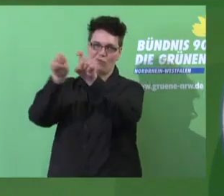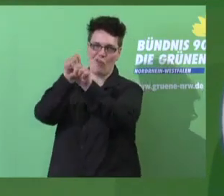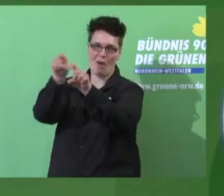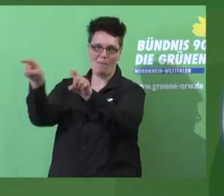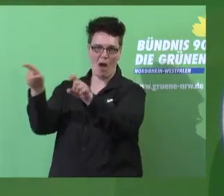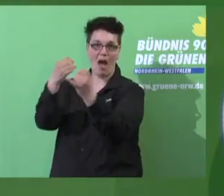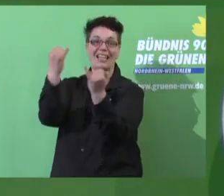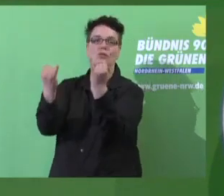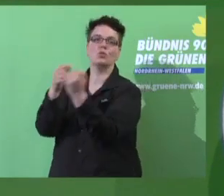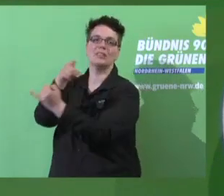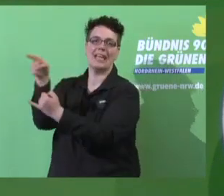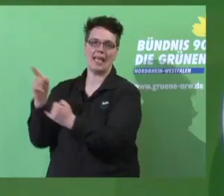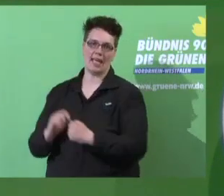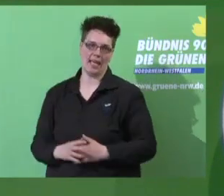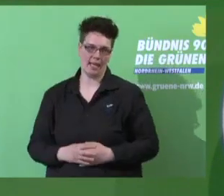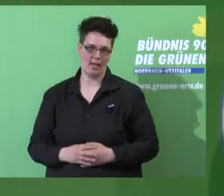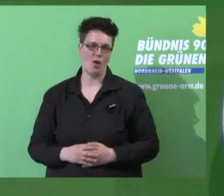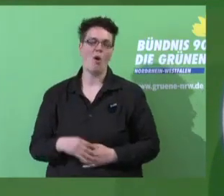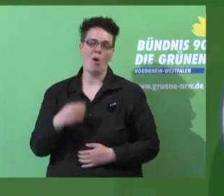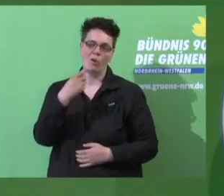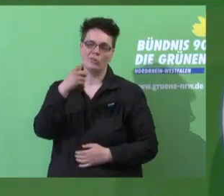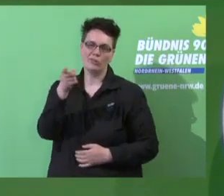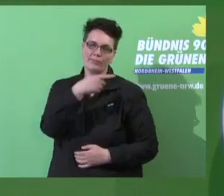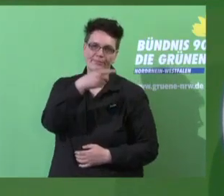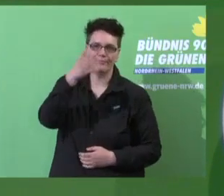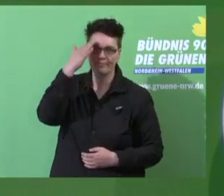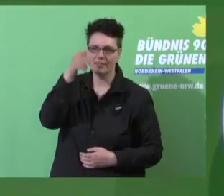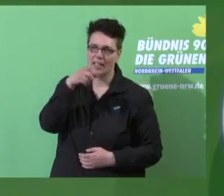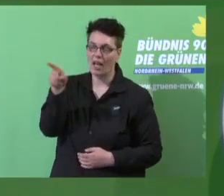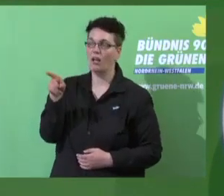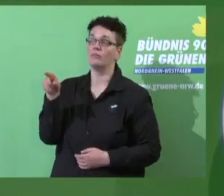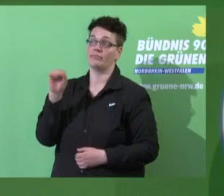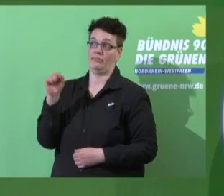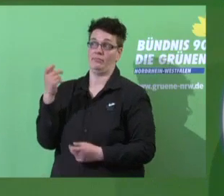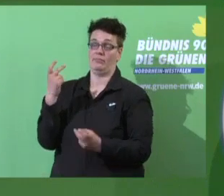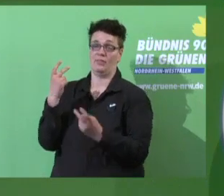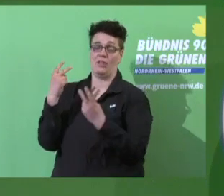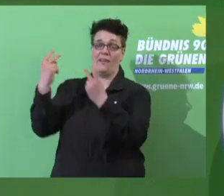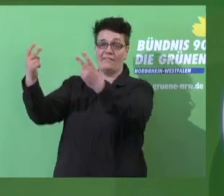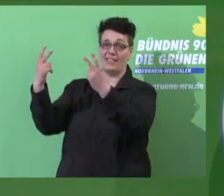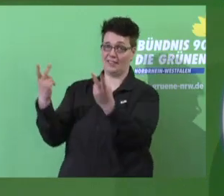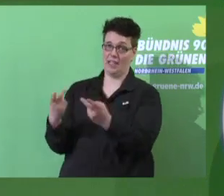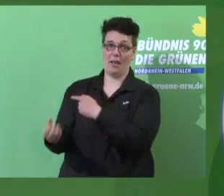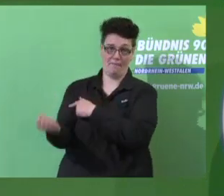Autoindustrie ist bekanntermaßen jetzt nicht gerade der unwichtigste und schwächste